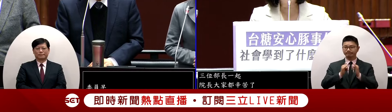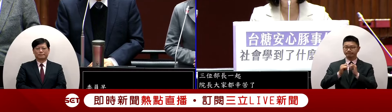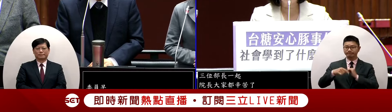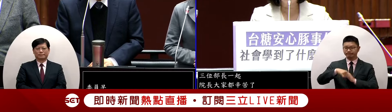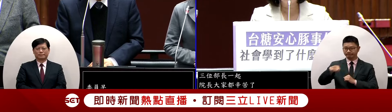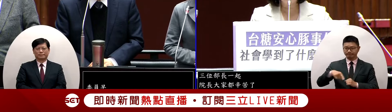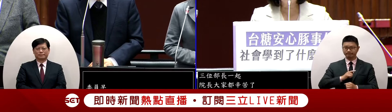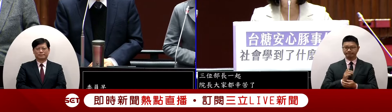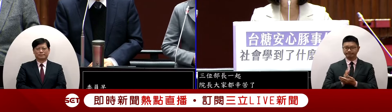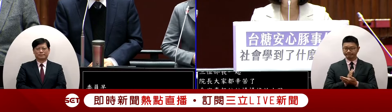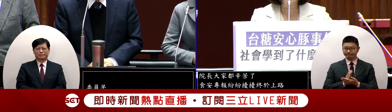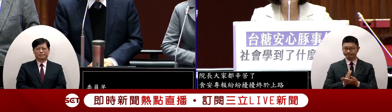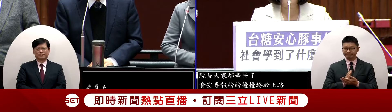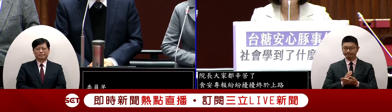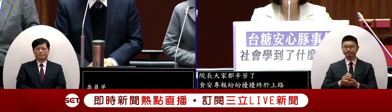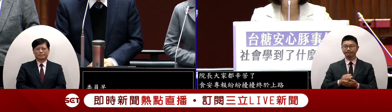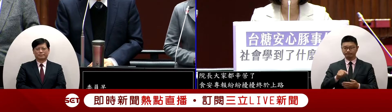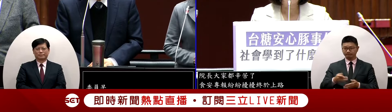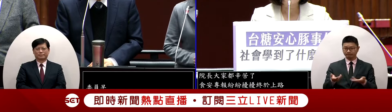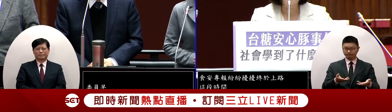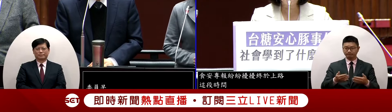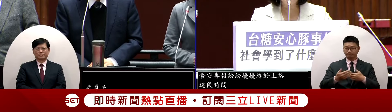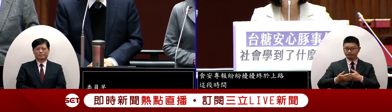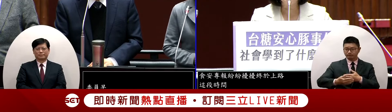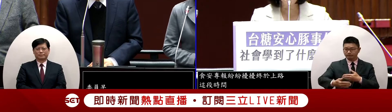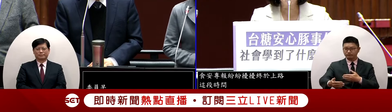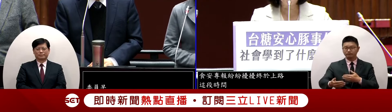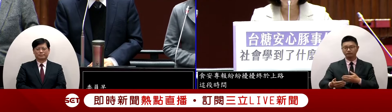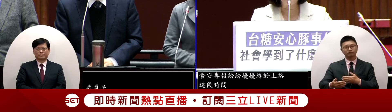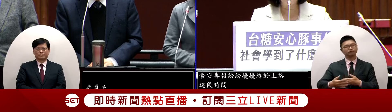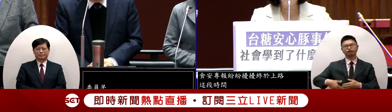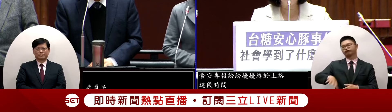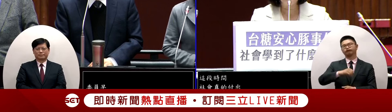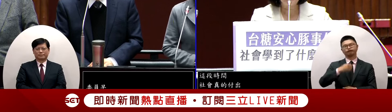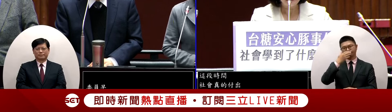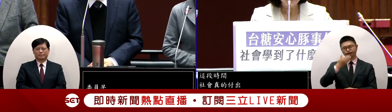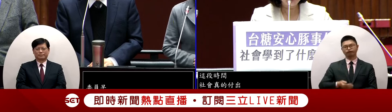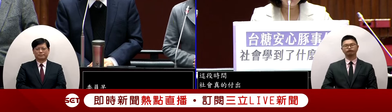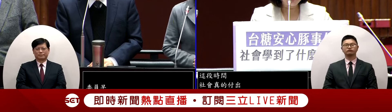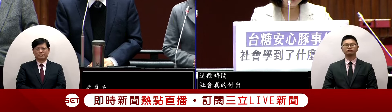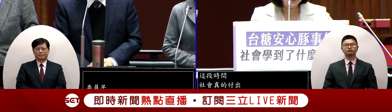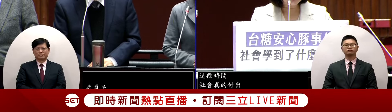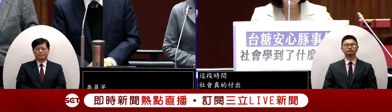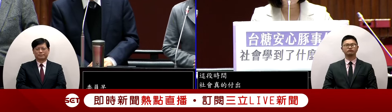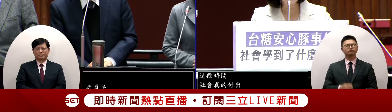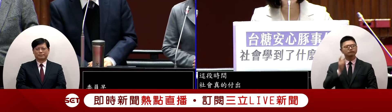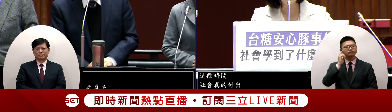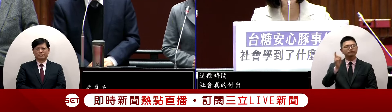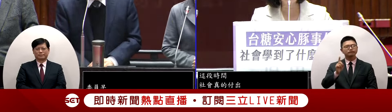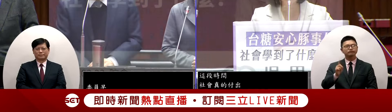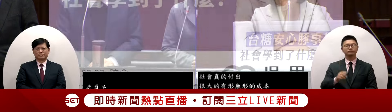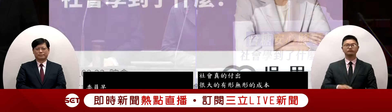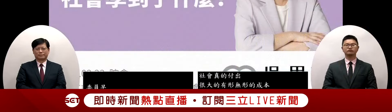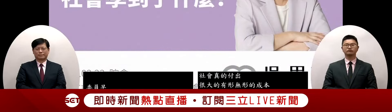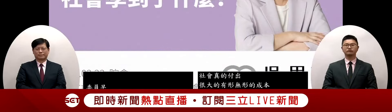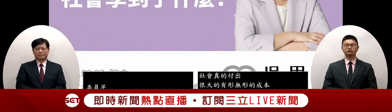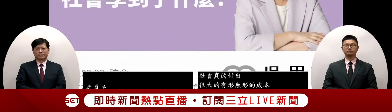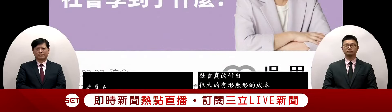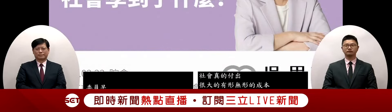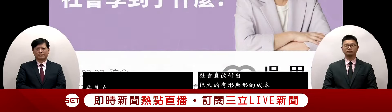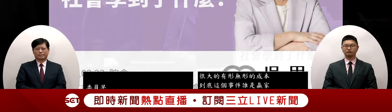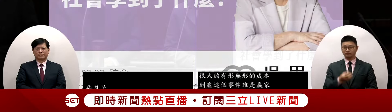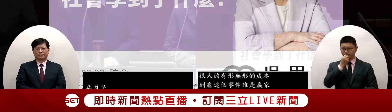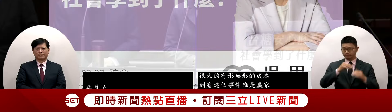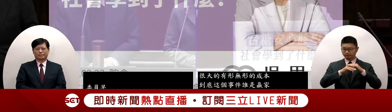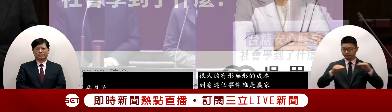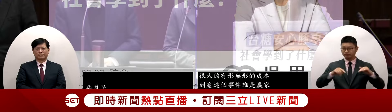地断定，在这个事件当中没有人是赢家。所以我们无论如何要在这样一个食安的